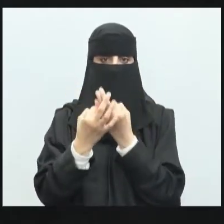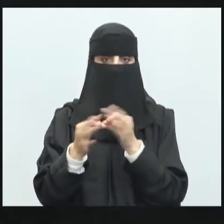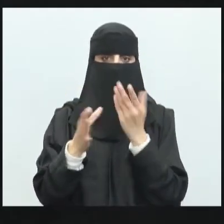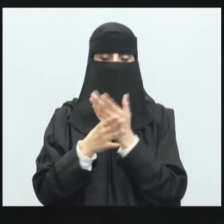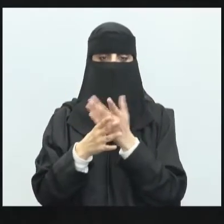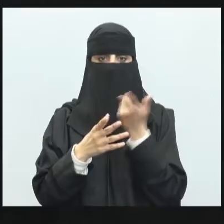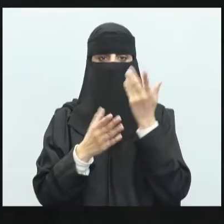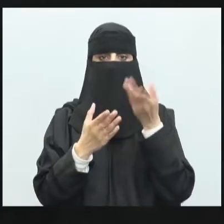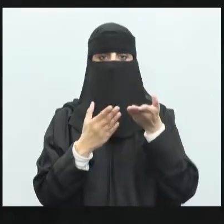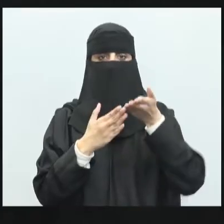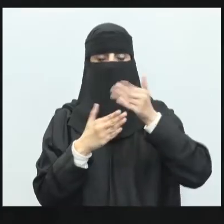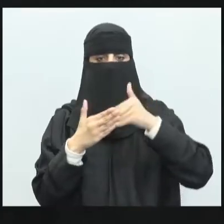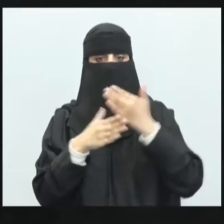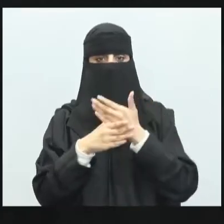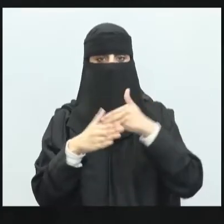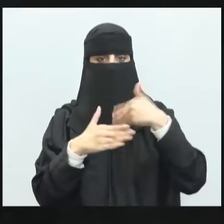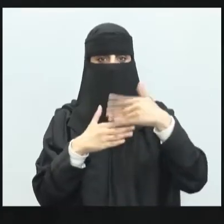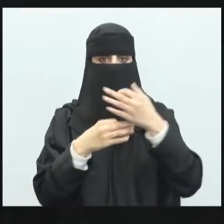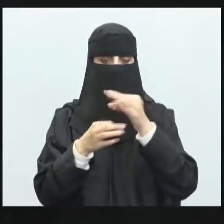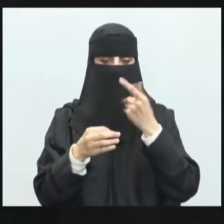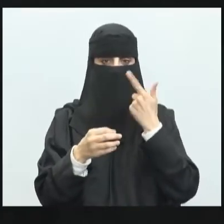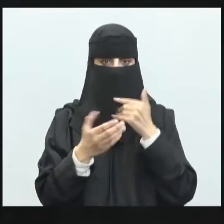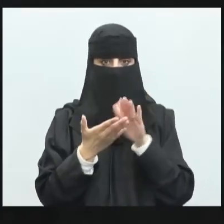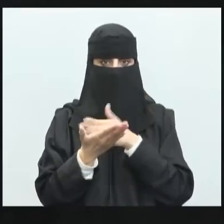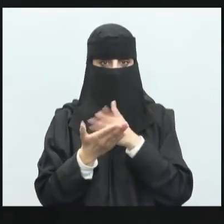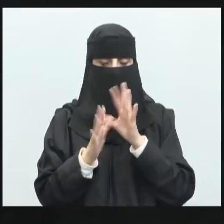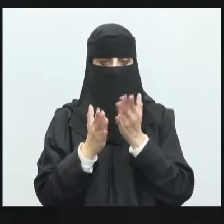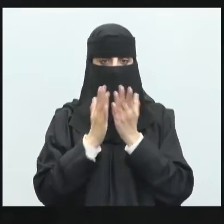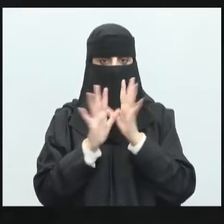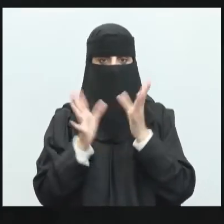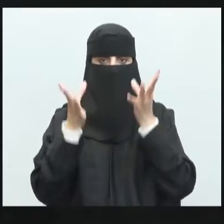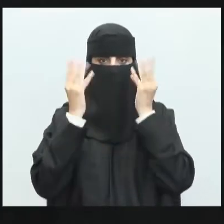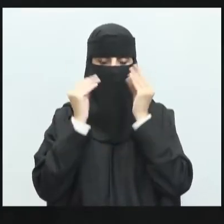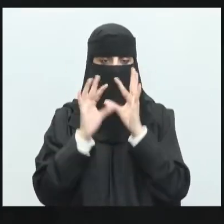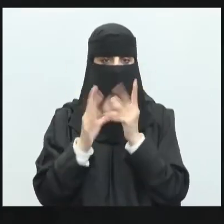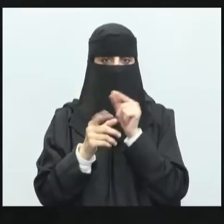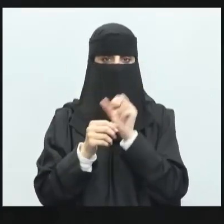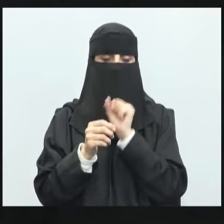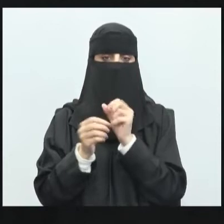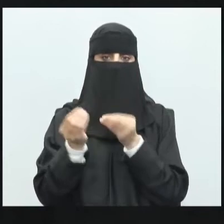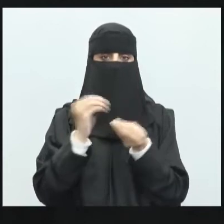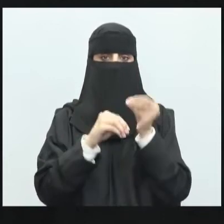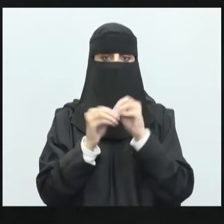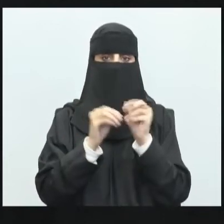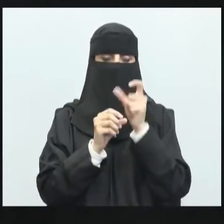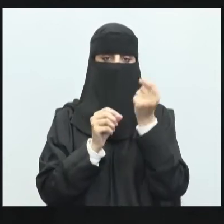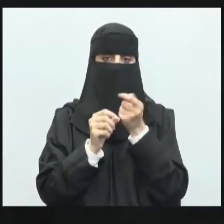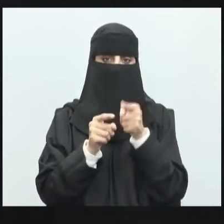حتى تستطيع ان ترسم خريطه مفاهيم للنص ماذا عليك ان تفعل اولا